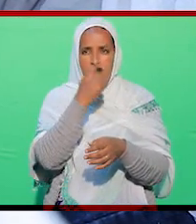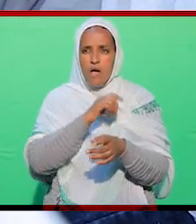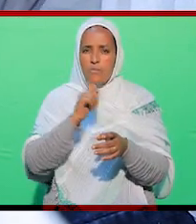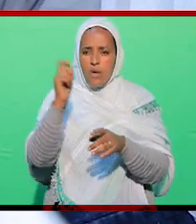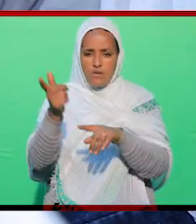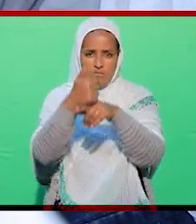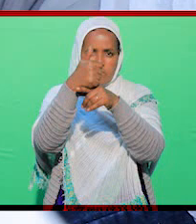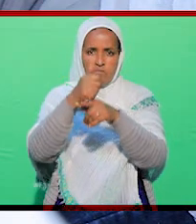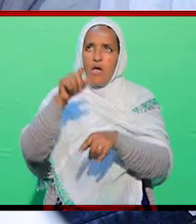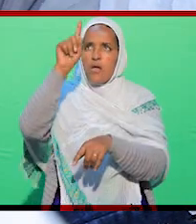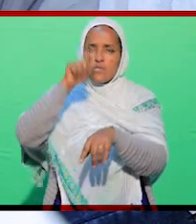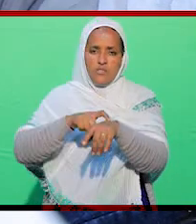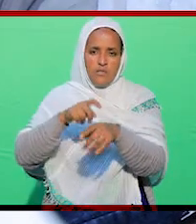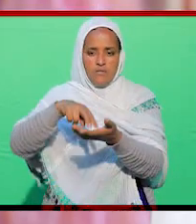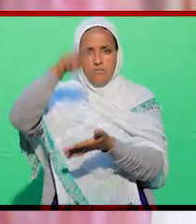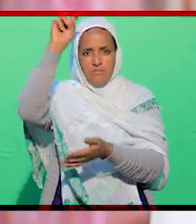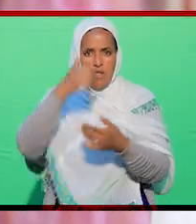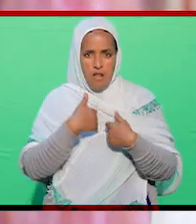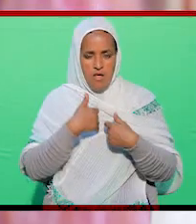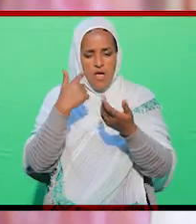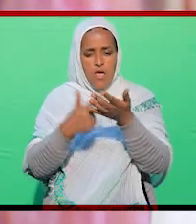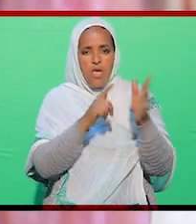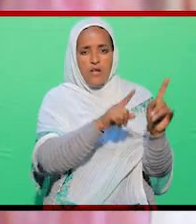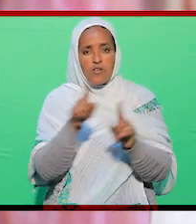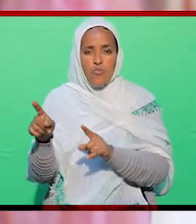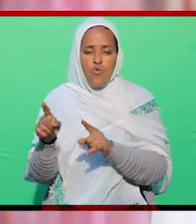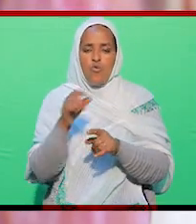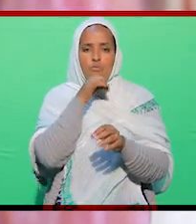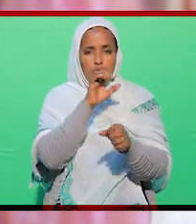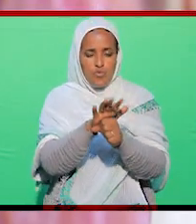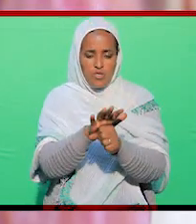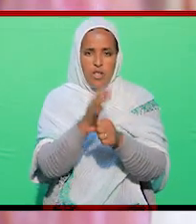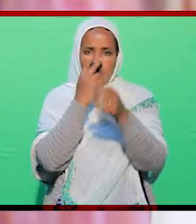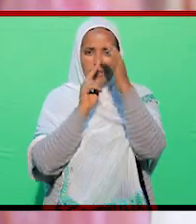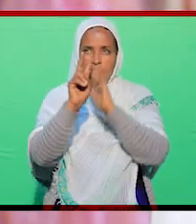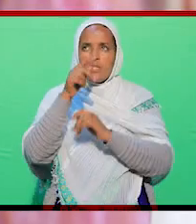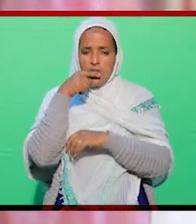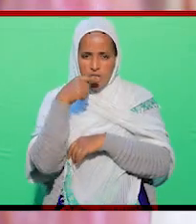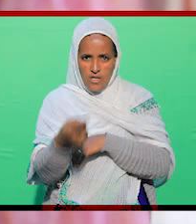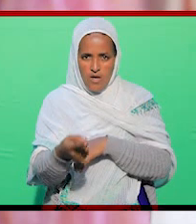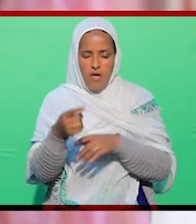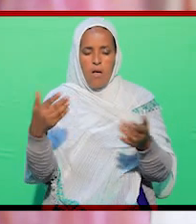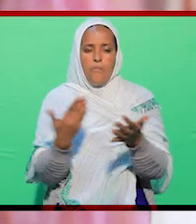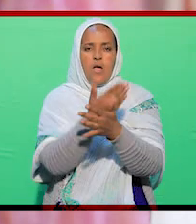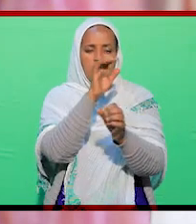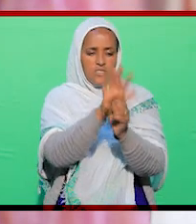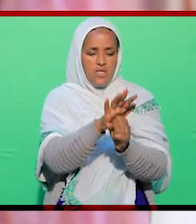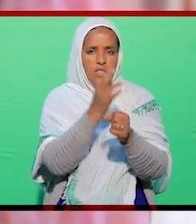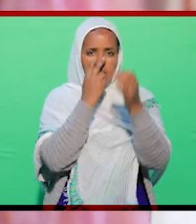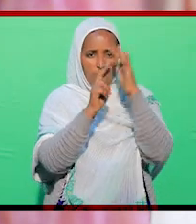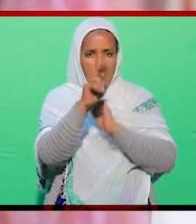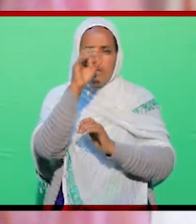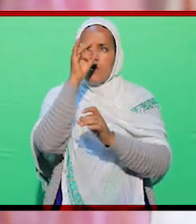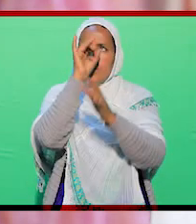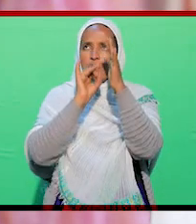ግን ከመቅጽበት እንዳይነጥቅቻ ባንዴ ነው ማለት ነው። ባንዴ እንነሳለን። ይሄ ደግሞ በብሉይ ኪዳን ትንቢት